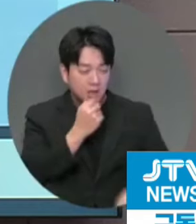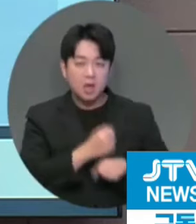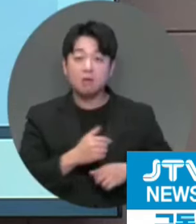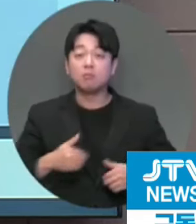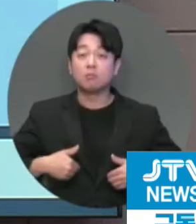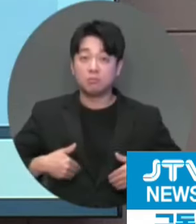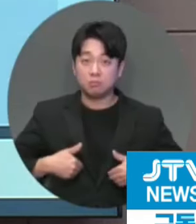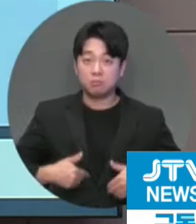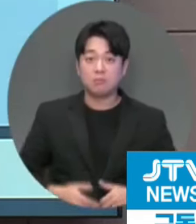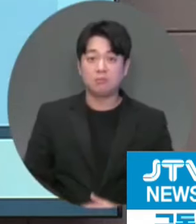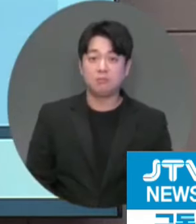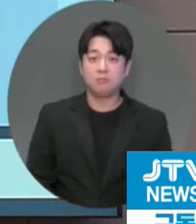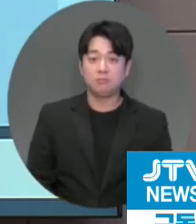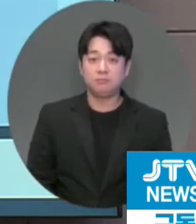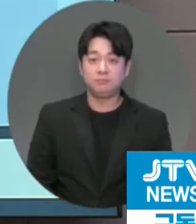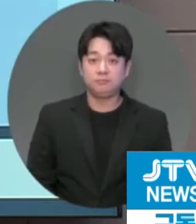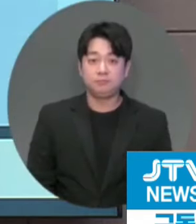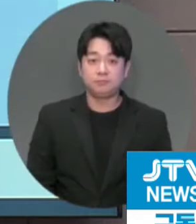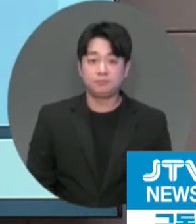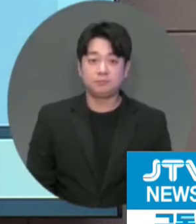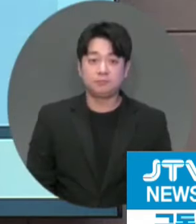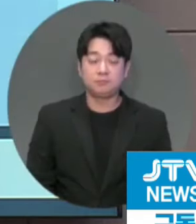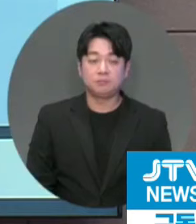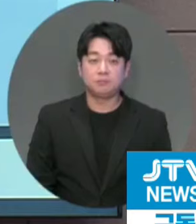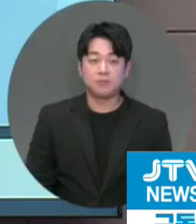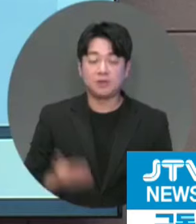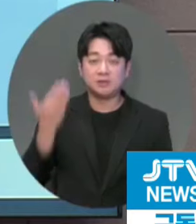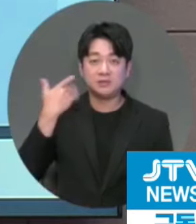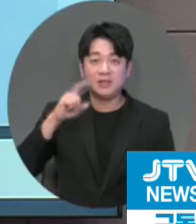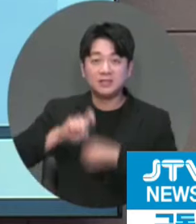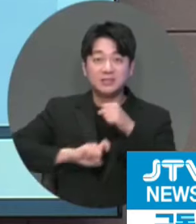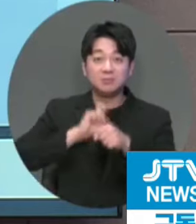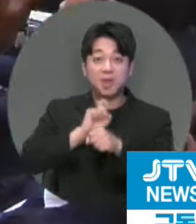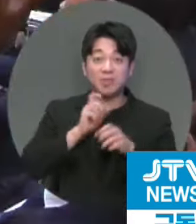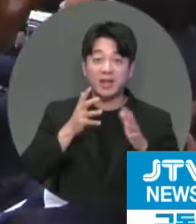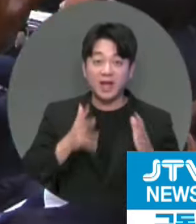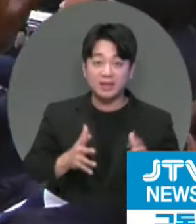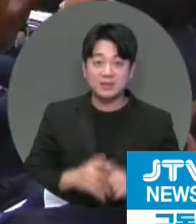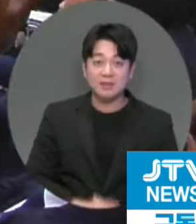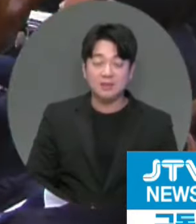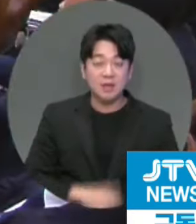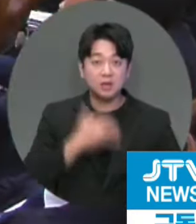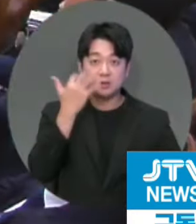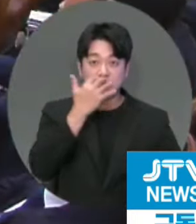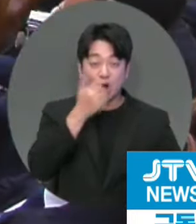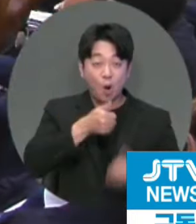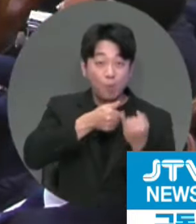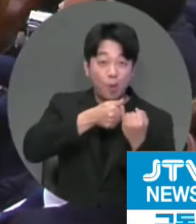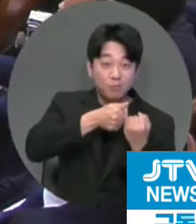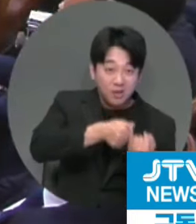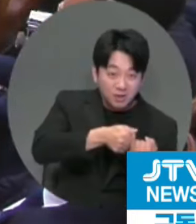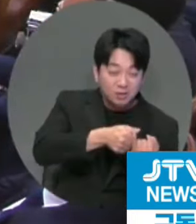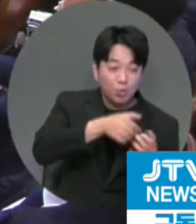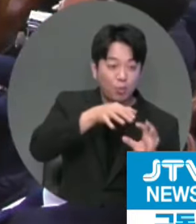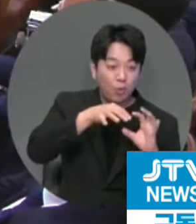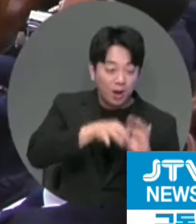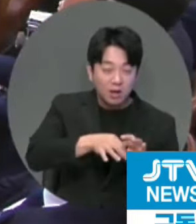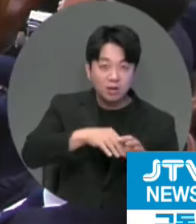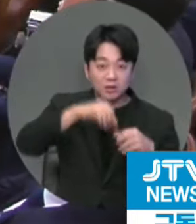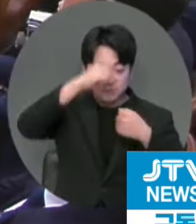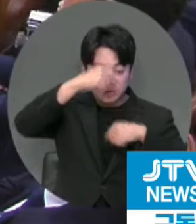주제다. 이렇게 말씀드리고 지난 10년간 성범죄 전자발찌 대상자 20배 늘었다는